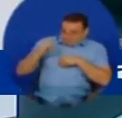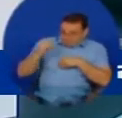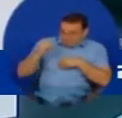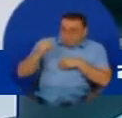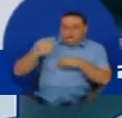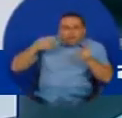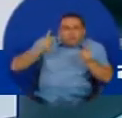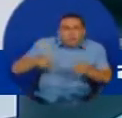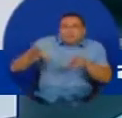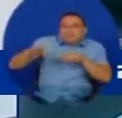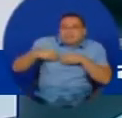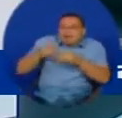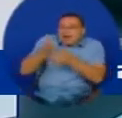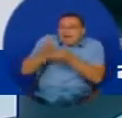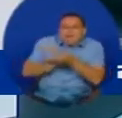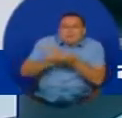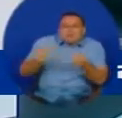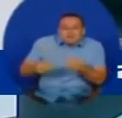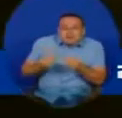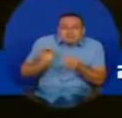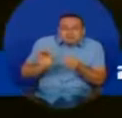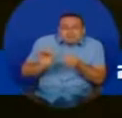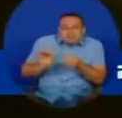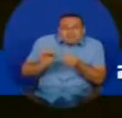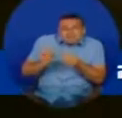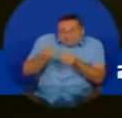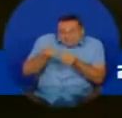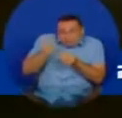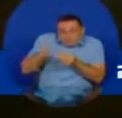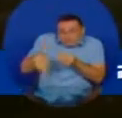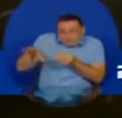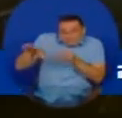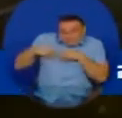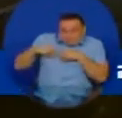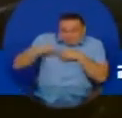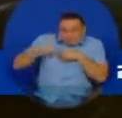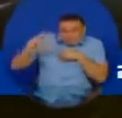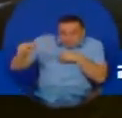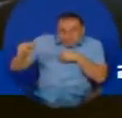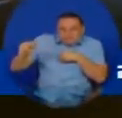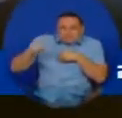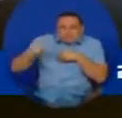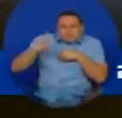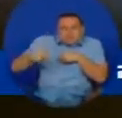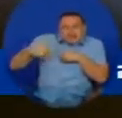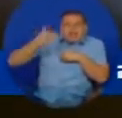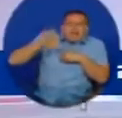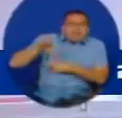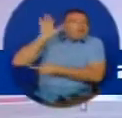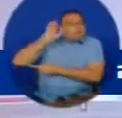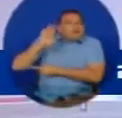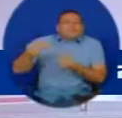להסכים על חלק מהדברים, הוא חיוני כדי ליצור את המרחב המשותף שאיתו אנחנו מסתכלים קדימה. אבל אני מתעקשת לאתגר